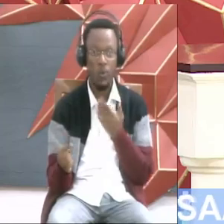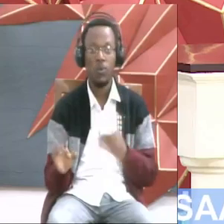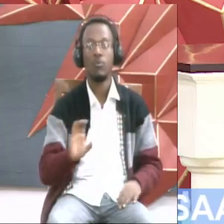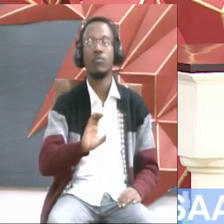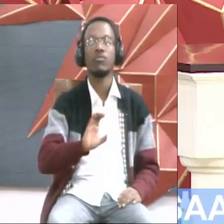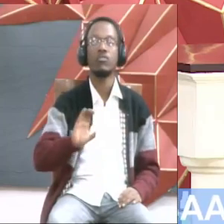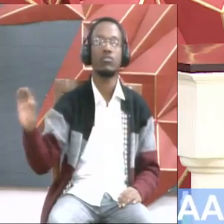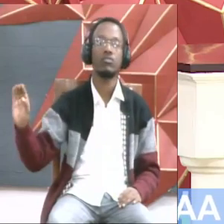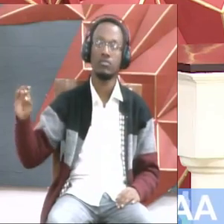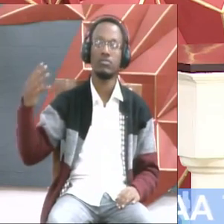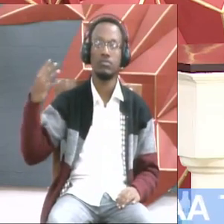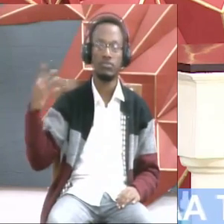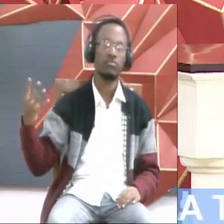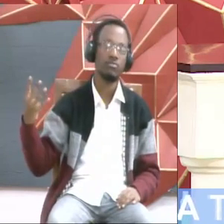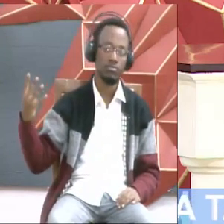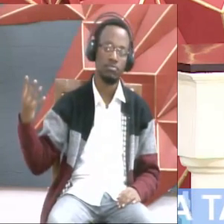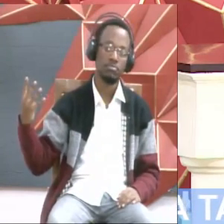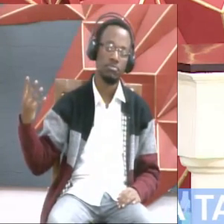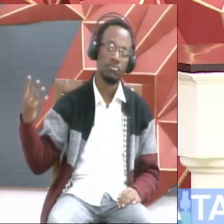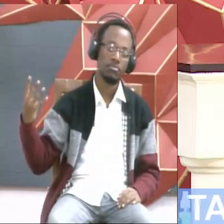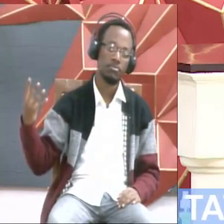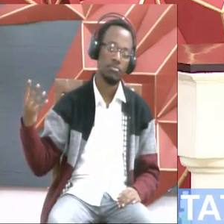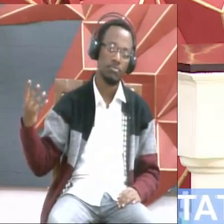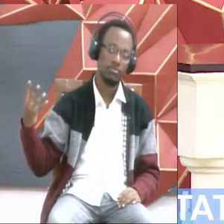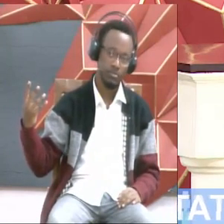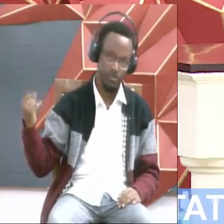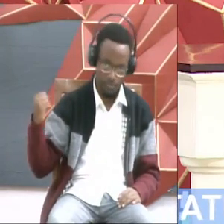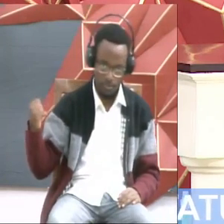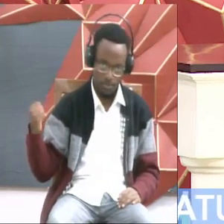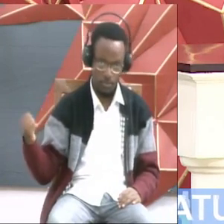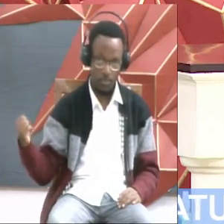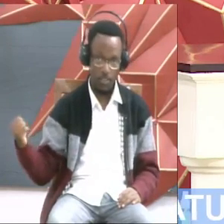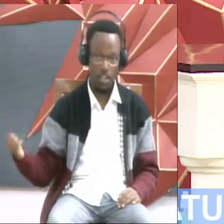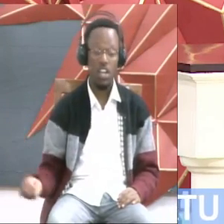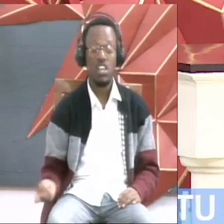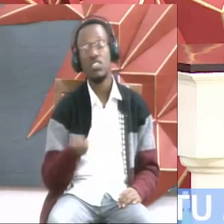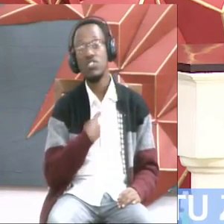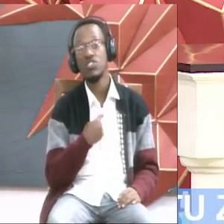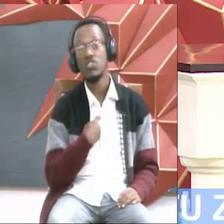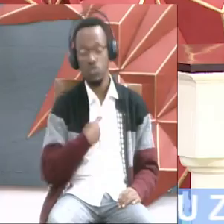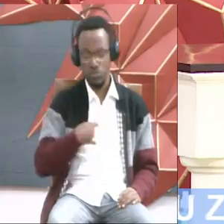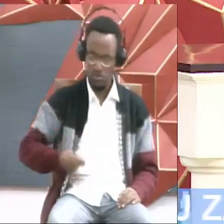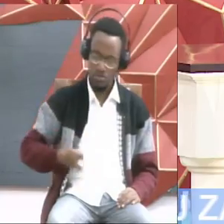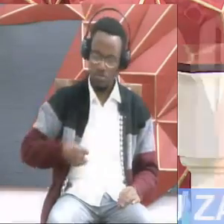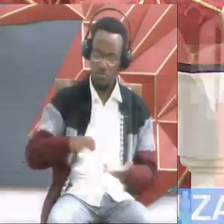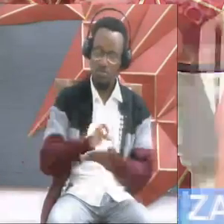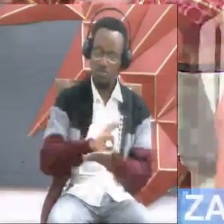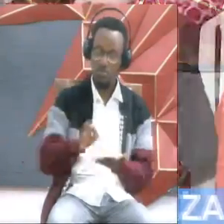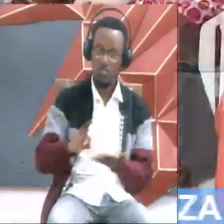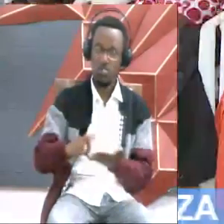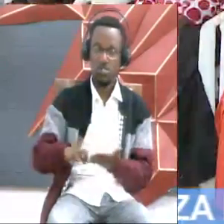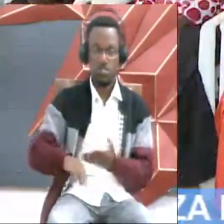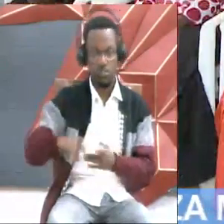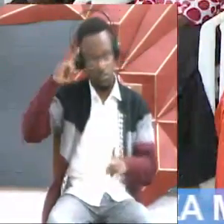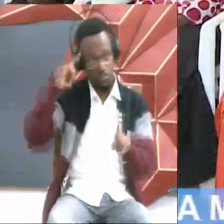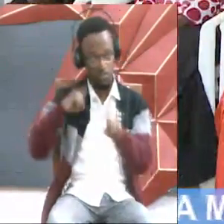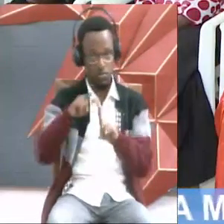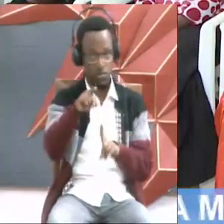wakane. Le quatrième verset. Je Yohana ndabandikiye. Mwebwe abo mu